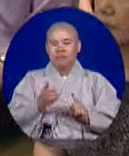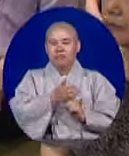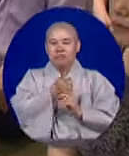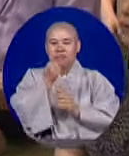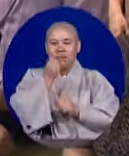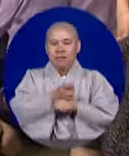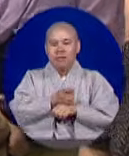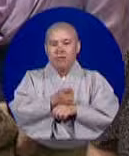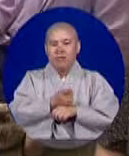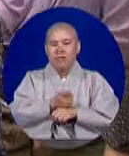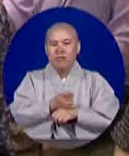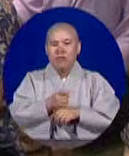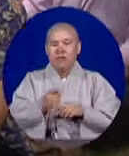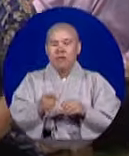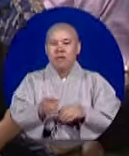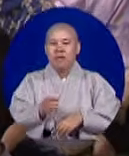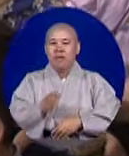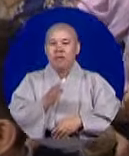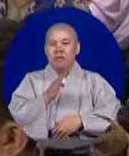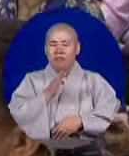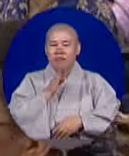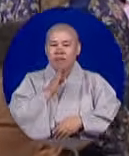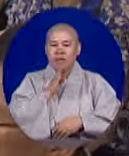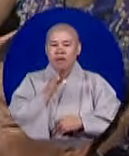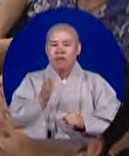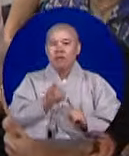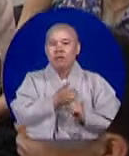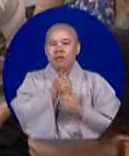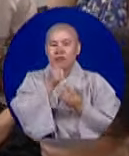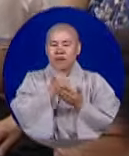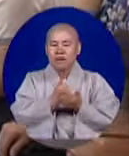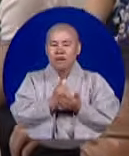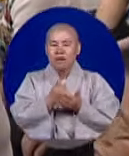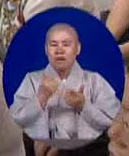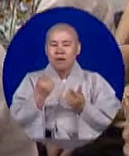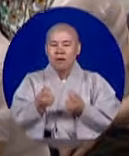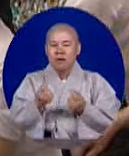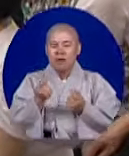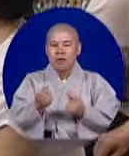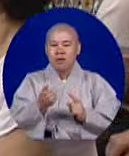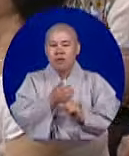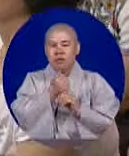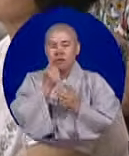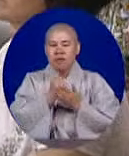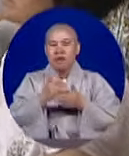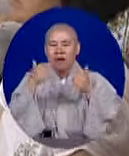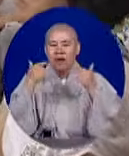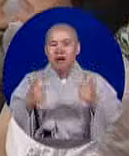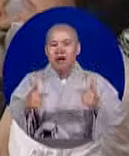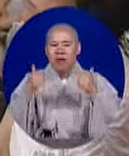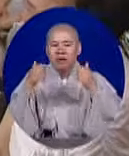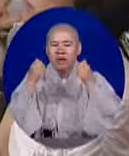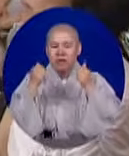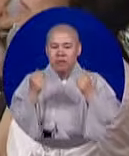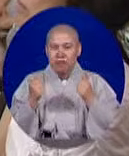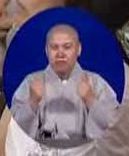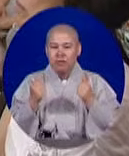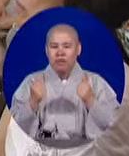불성자는 즉시 열애다. 불성은 곧 열애다. 열애는 항상 머무르는